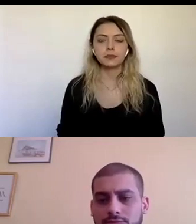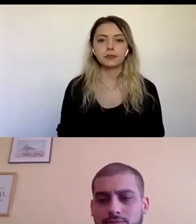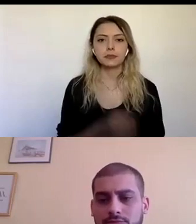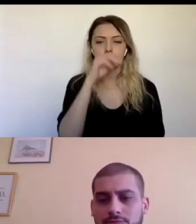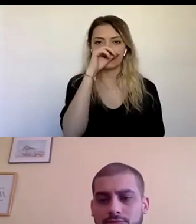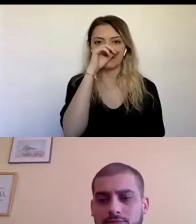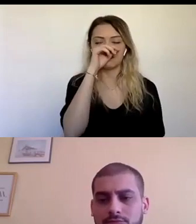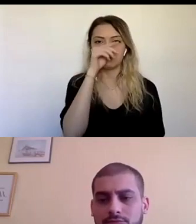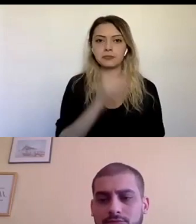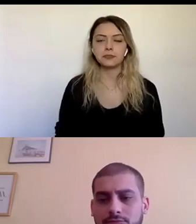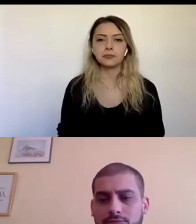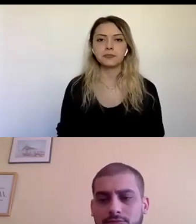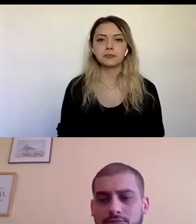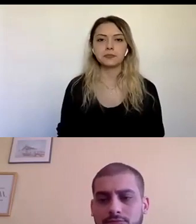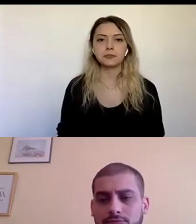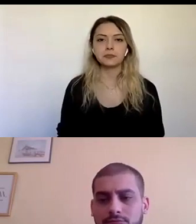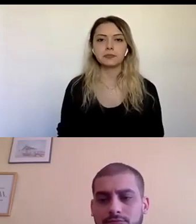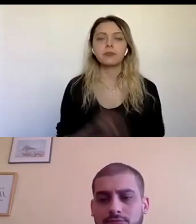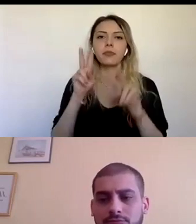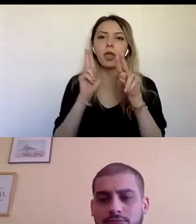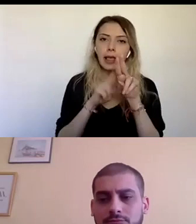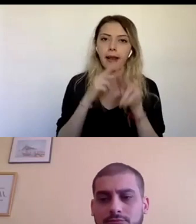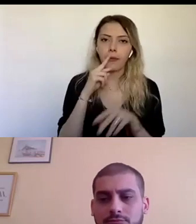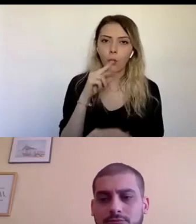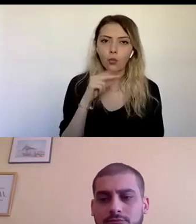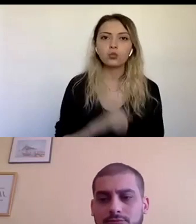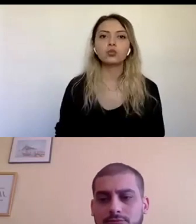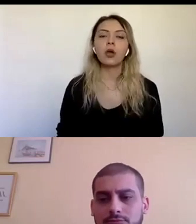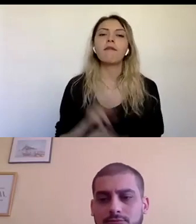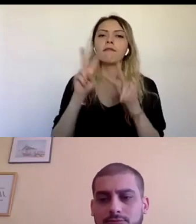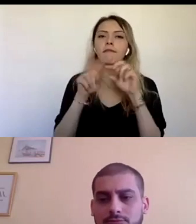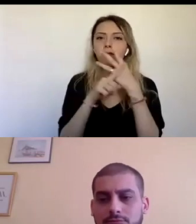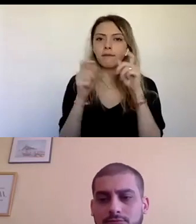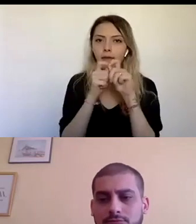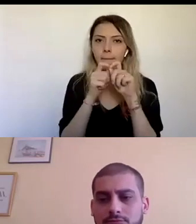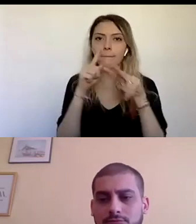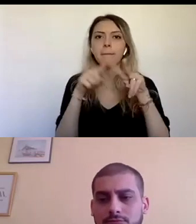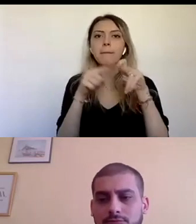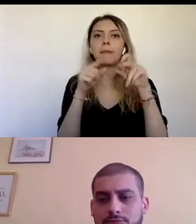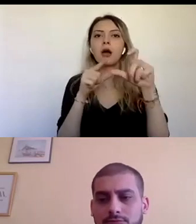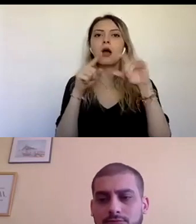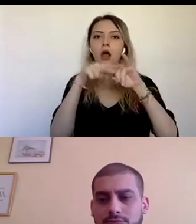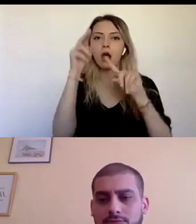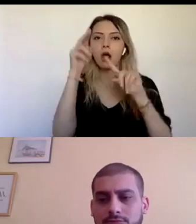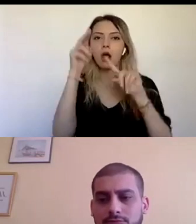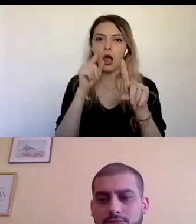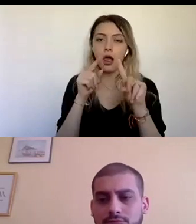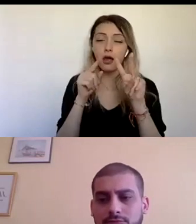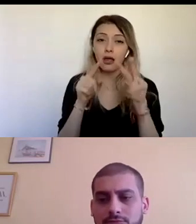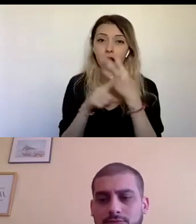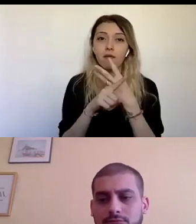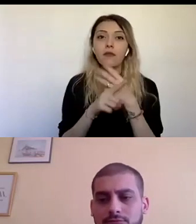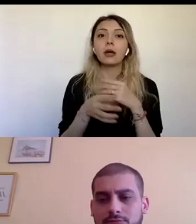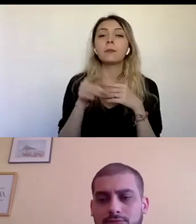kendi sitenizin dışında yani şöyle düşünün şimdi belli başlı siteler bir takım süreçlerde tamamen ortadan kayboluyor. Şimdi mesela Radikal